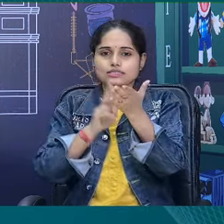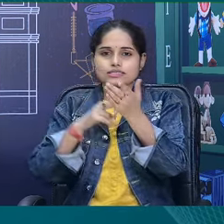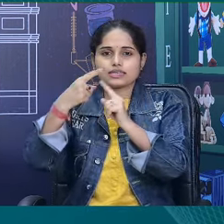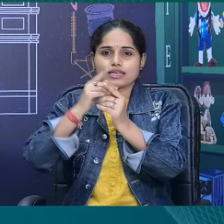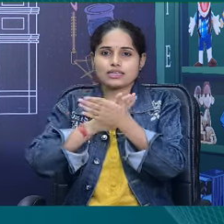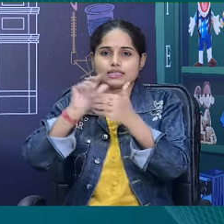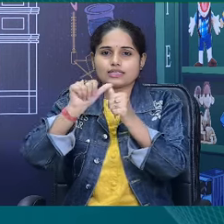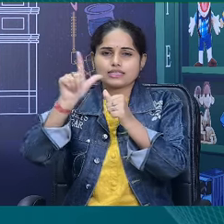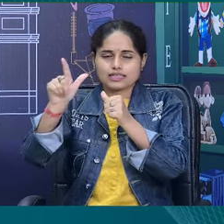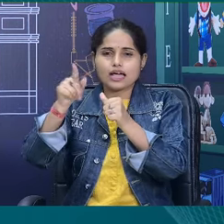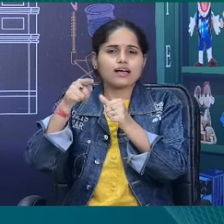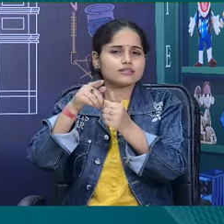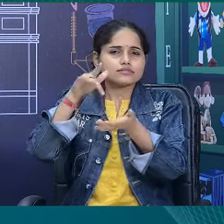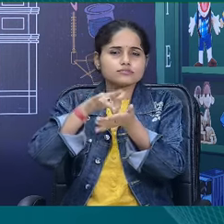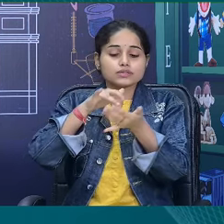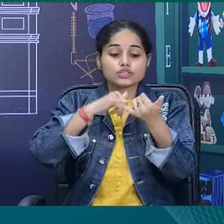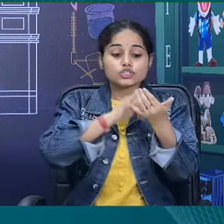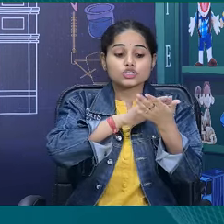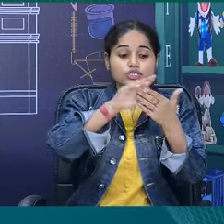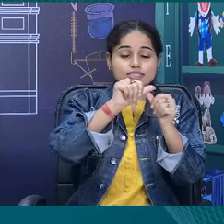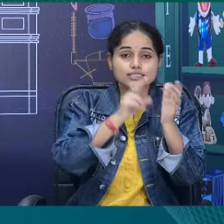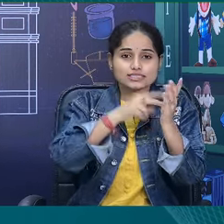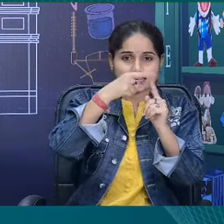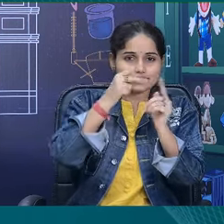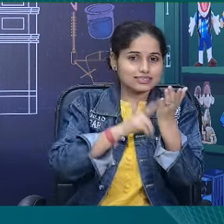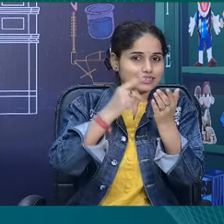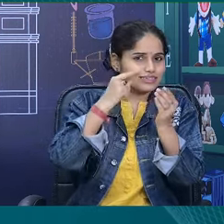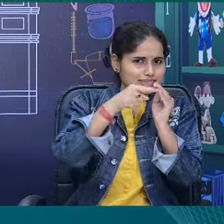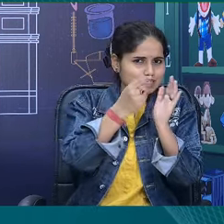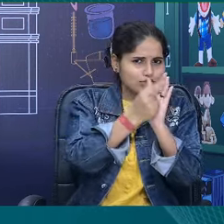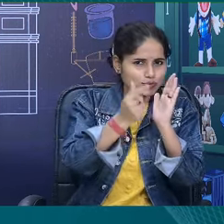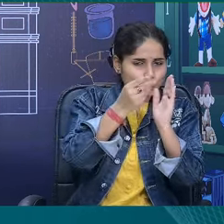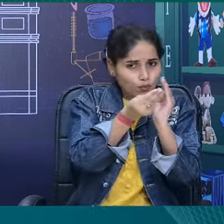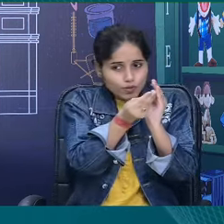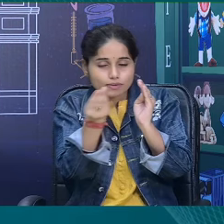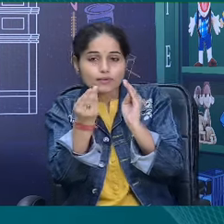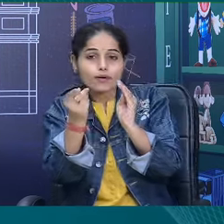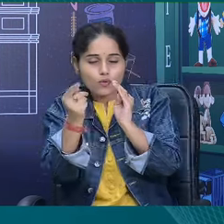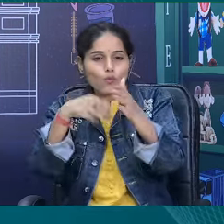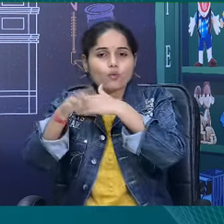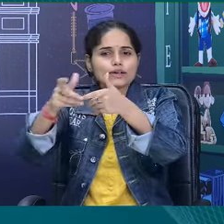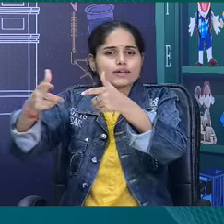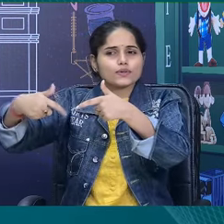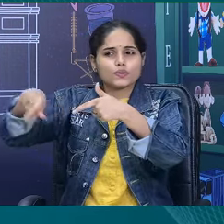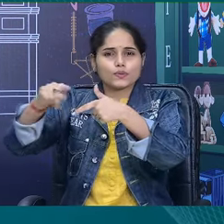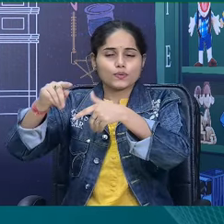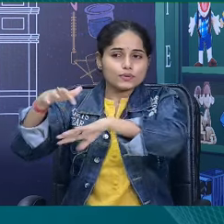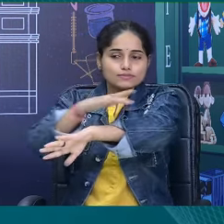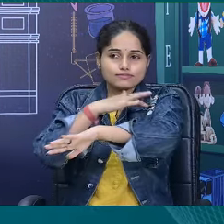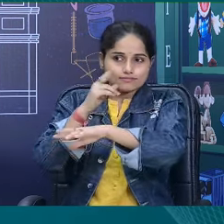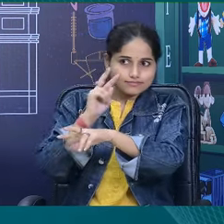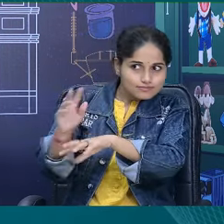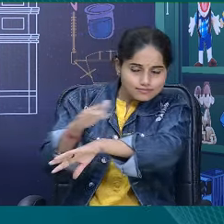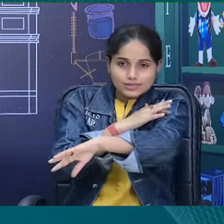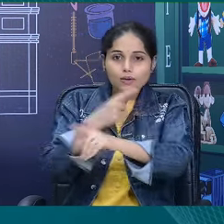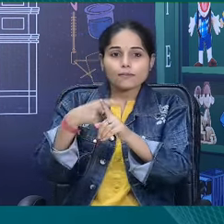शांति निकेतन के पास में है वहां के जो प्रवासी थे उनसे इंस्पायर होकर के इन्होंने भी बहुत सारा सर काम किया